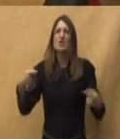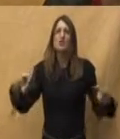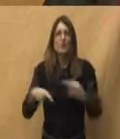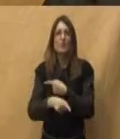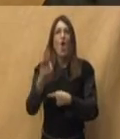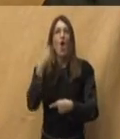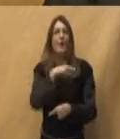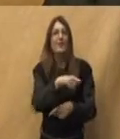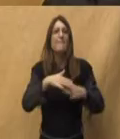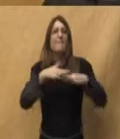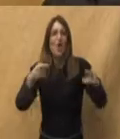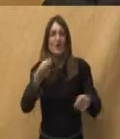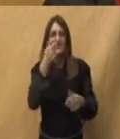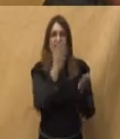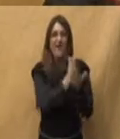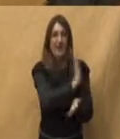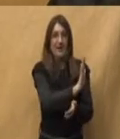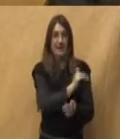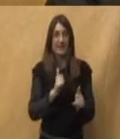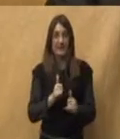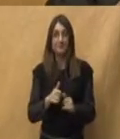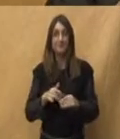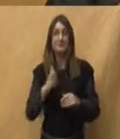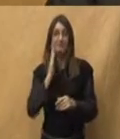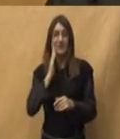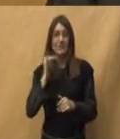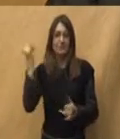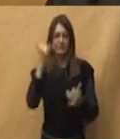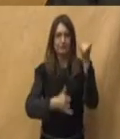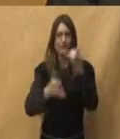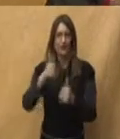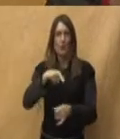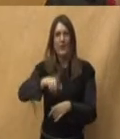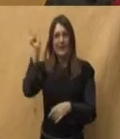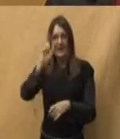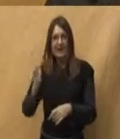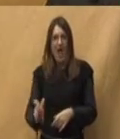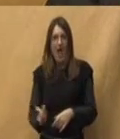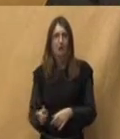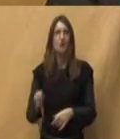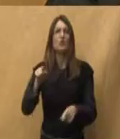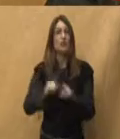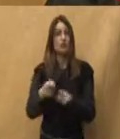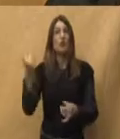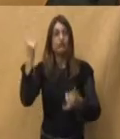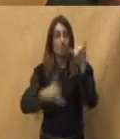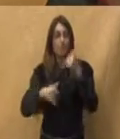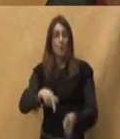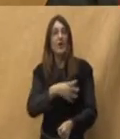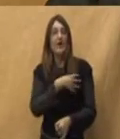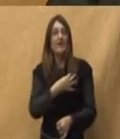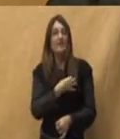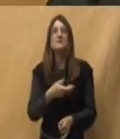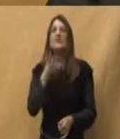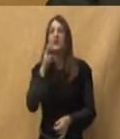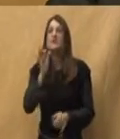mediteranske prehrane, a imate najnovije trend da Amerikanci dolaze na Siciliju, dolaze u Italiju, dolaze i u Hrvatsku da uživaju u